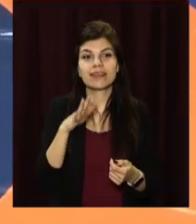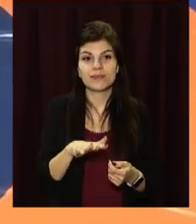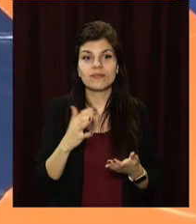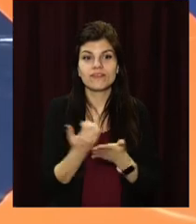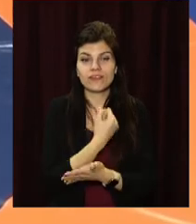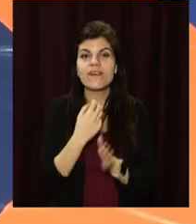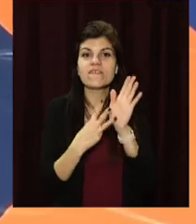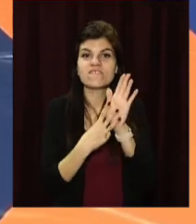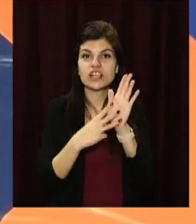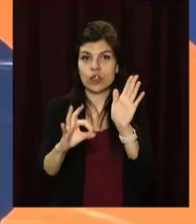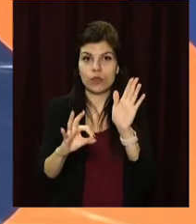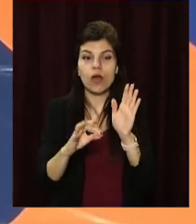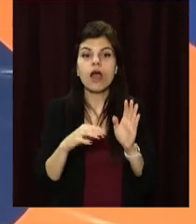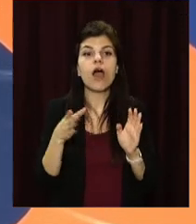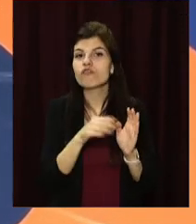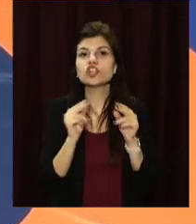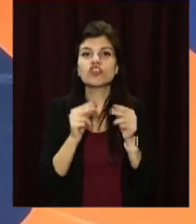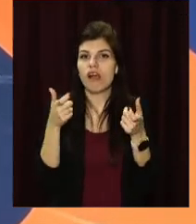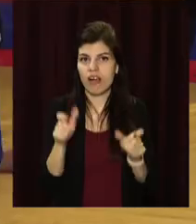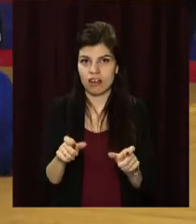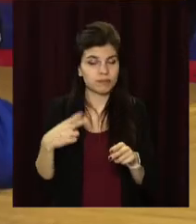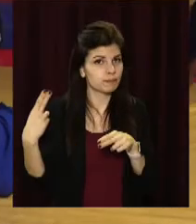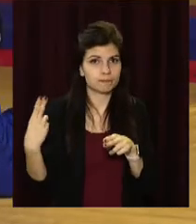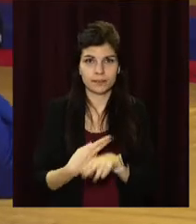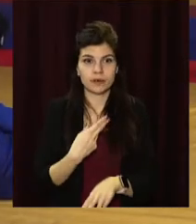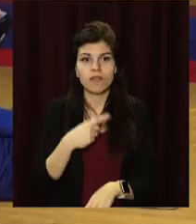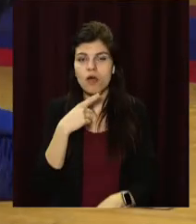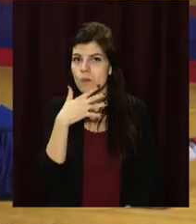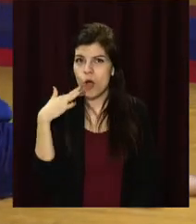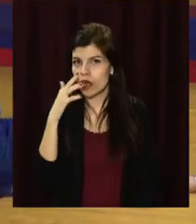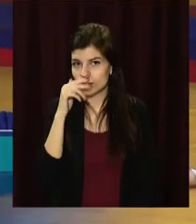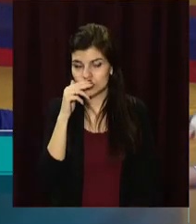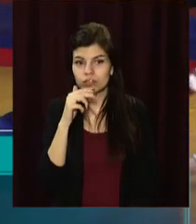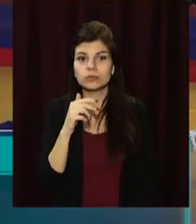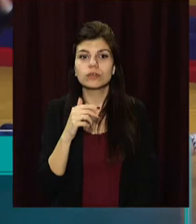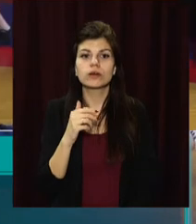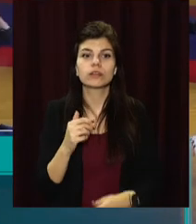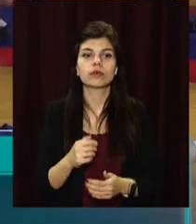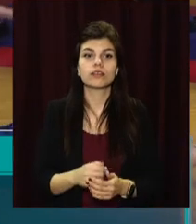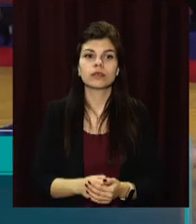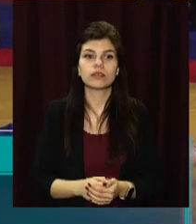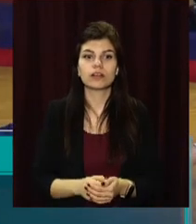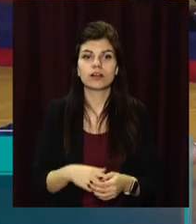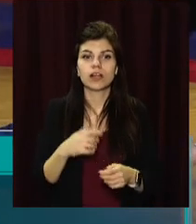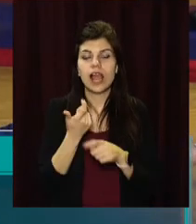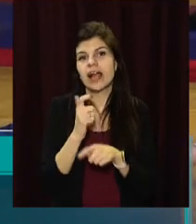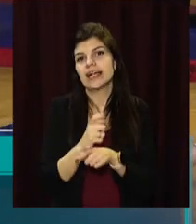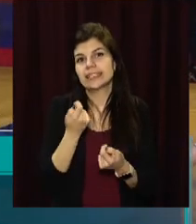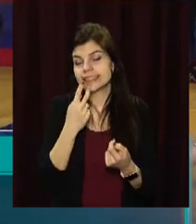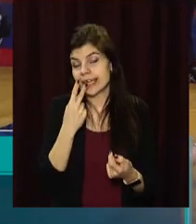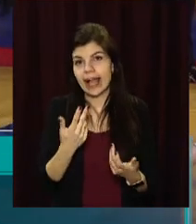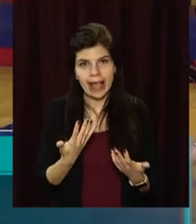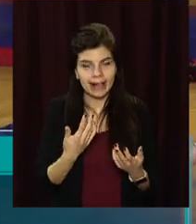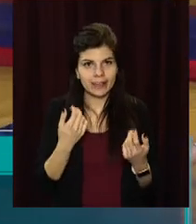рахунком 8-0. А все через карантин, каже спортсмен. Много ошибок було, вони дуже глупі із-за того, що не